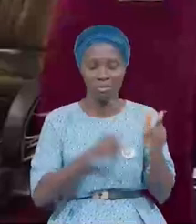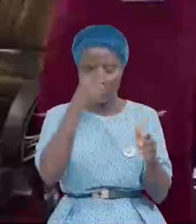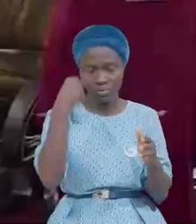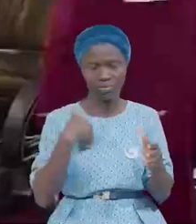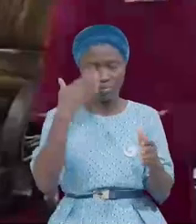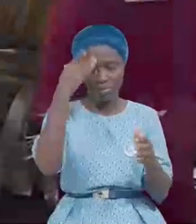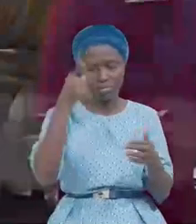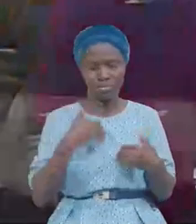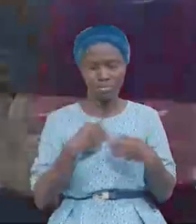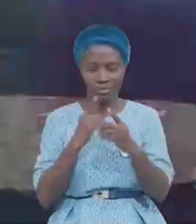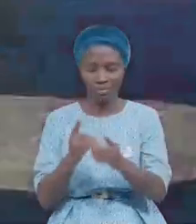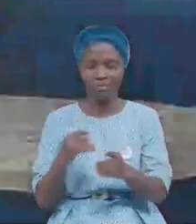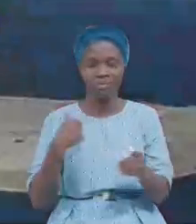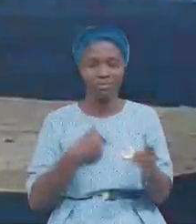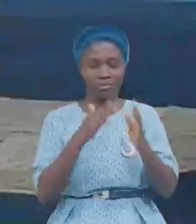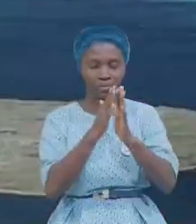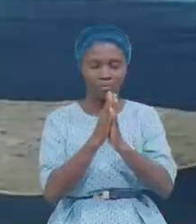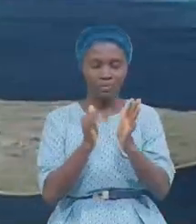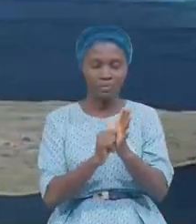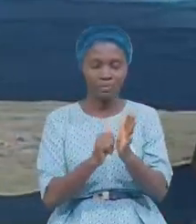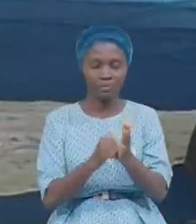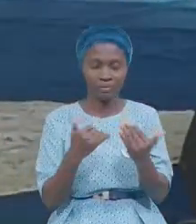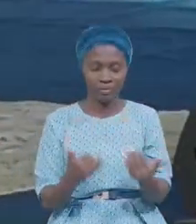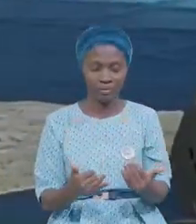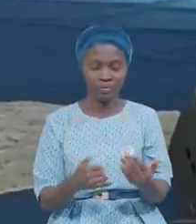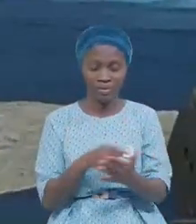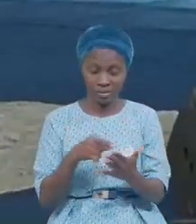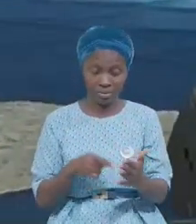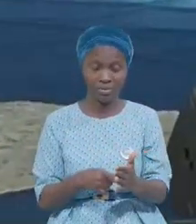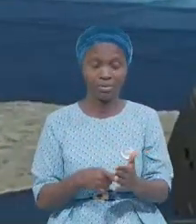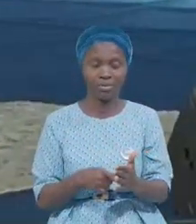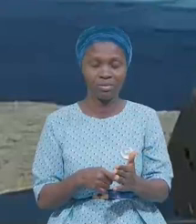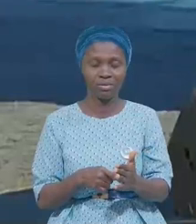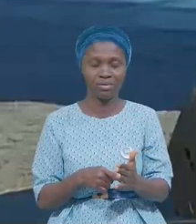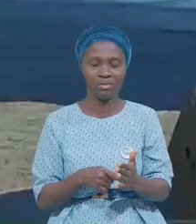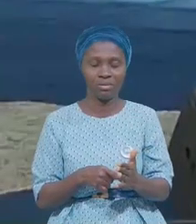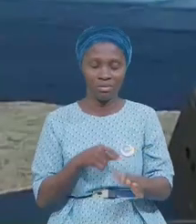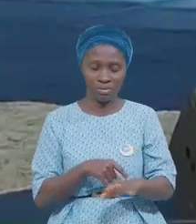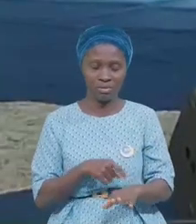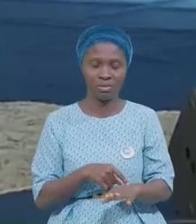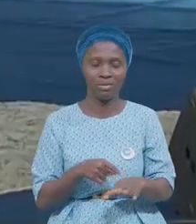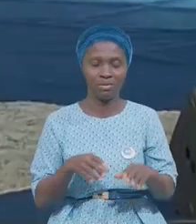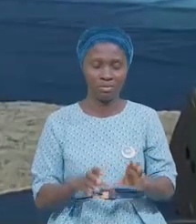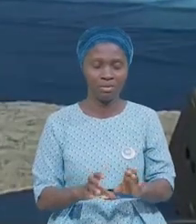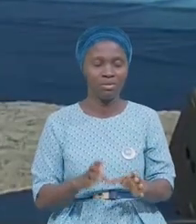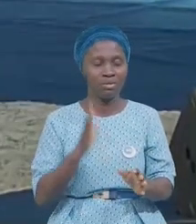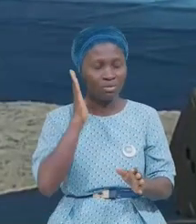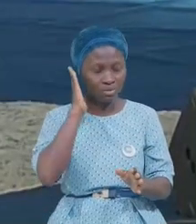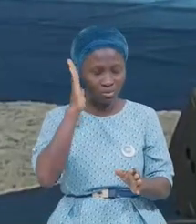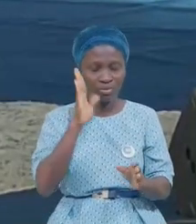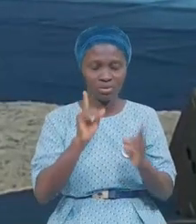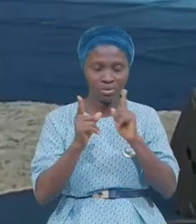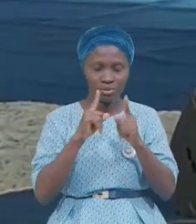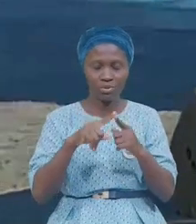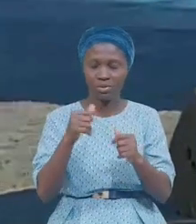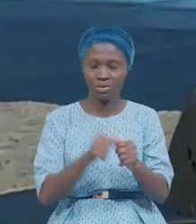l'exaucement. Nous prions que cette session, que tu parles à chaque cœur et chaque cœur recevra tout